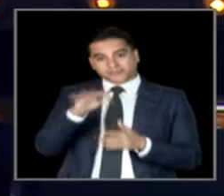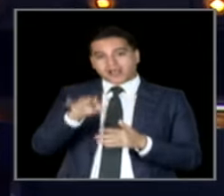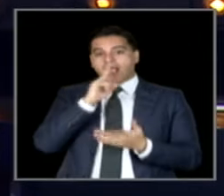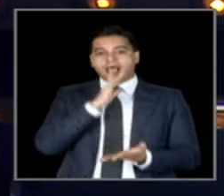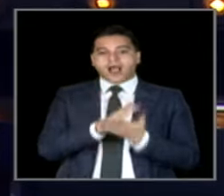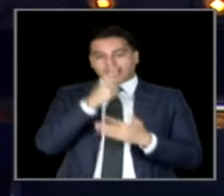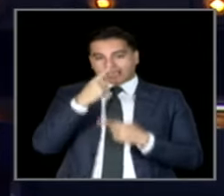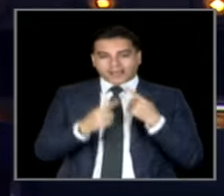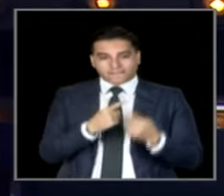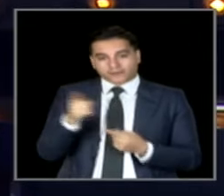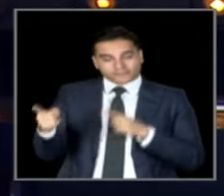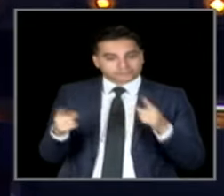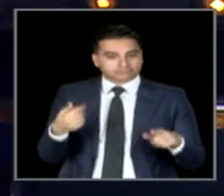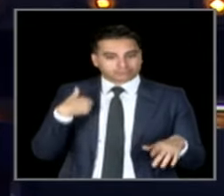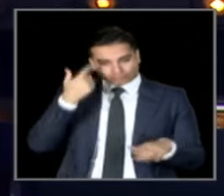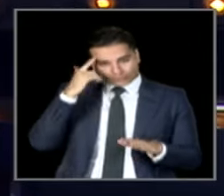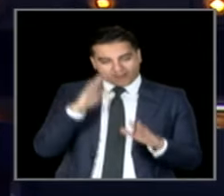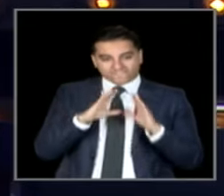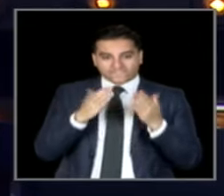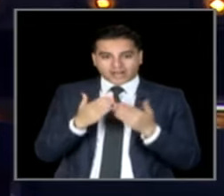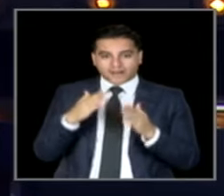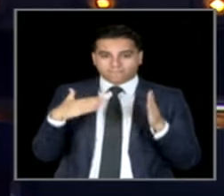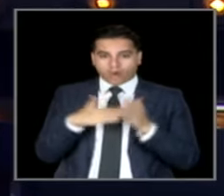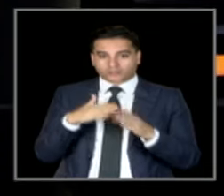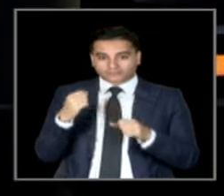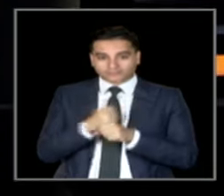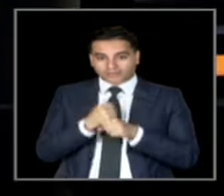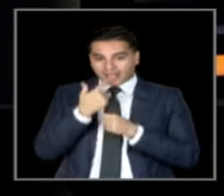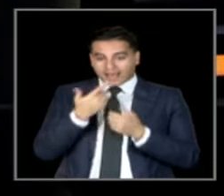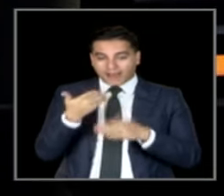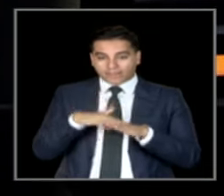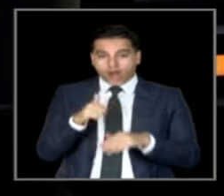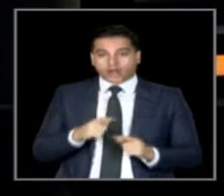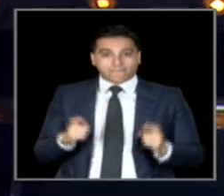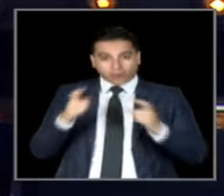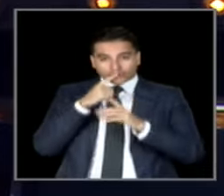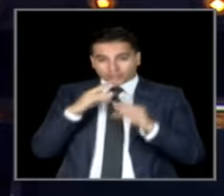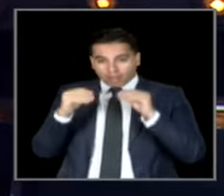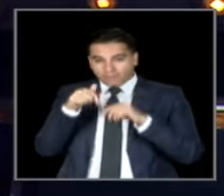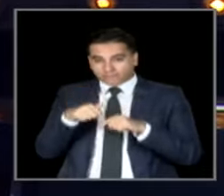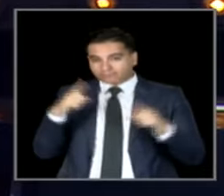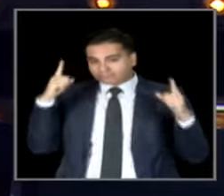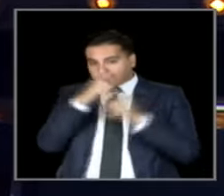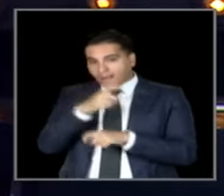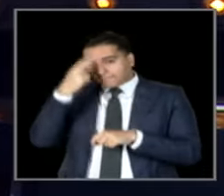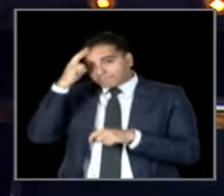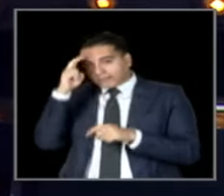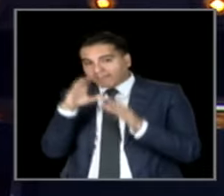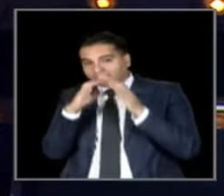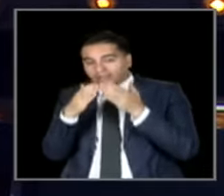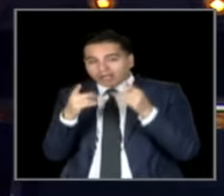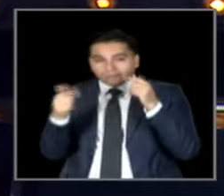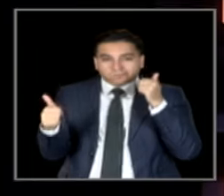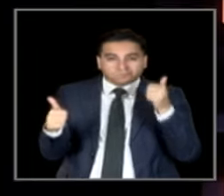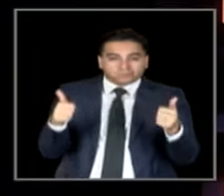اللي يكمل في البطولة، عشان كده فريق الإعداد لما كلمنا عن ماتش النهاردة بالذات قلنا الماتش ده لازم أسئلته